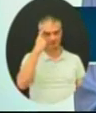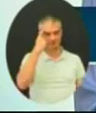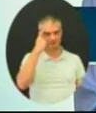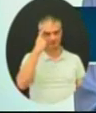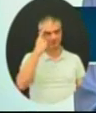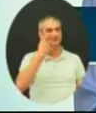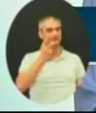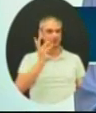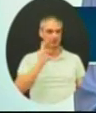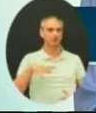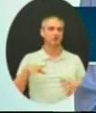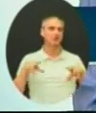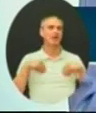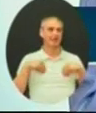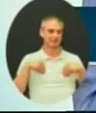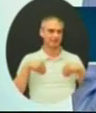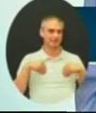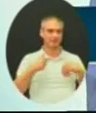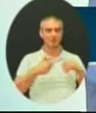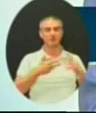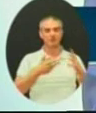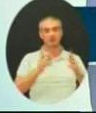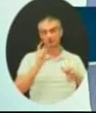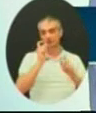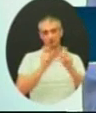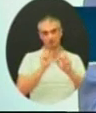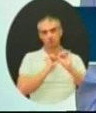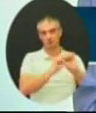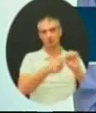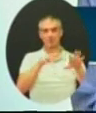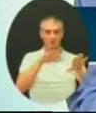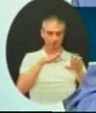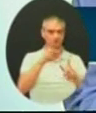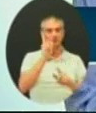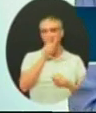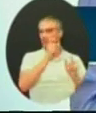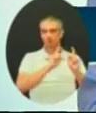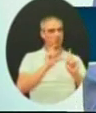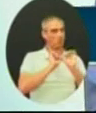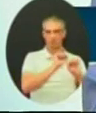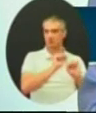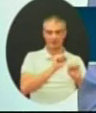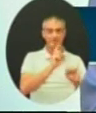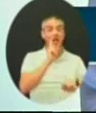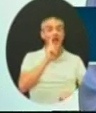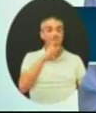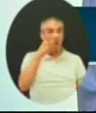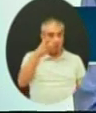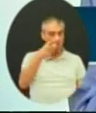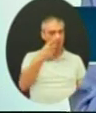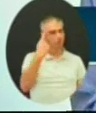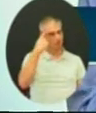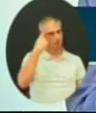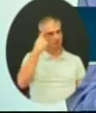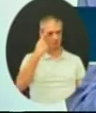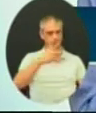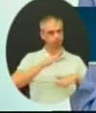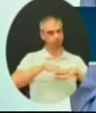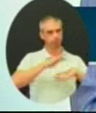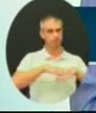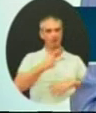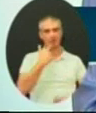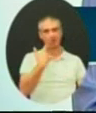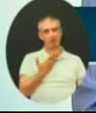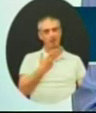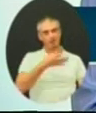יש קונצנזוס, יש אנשים שתומכים בראש הממשלה, יש אנשים שלא תומכים בו. אני חושב שזה שהוא טוב